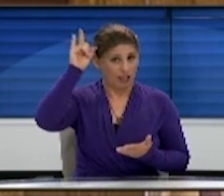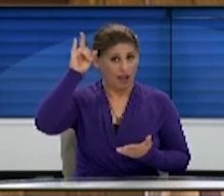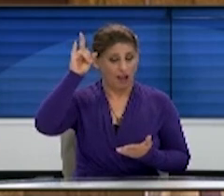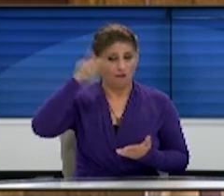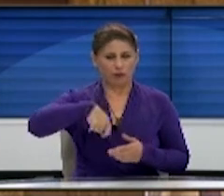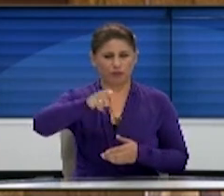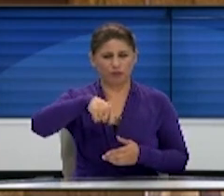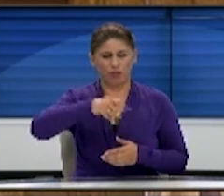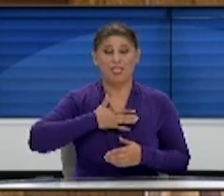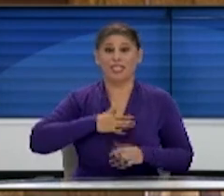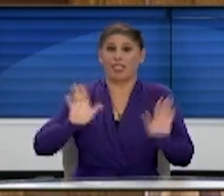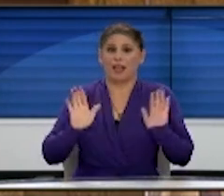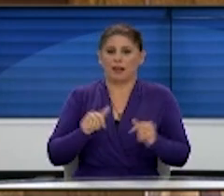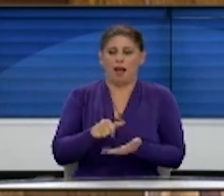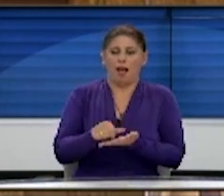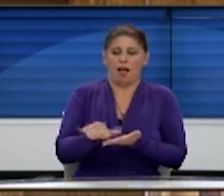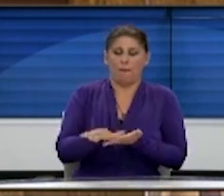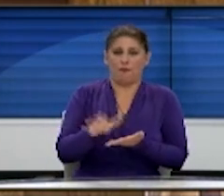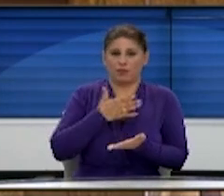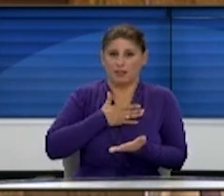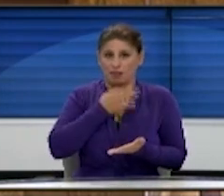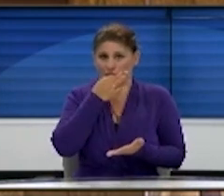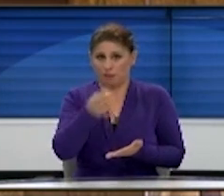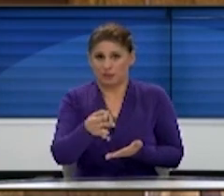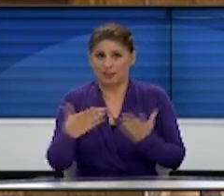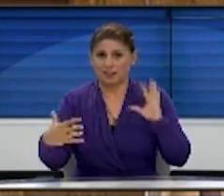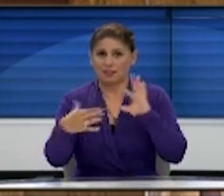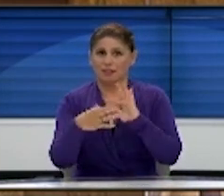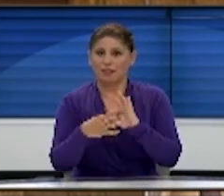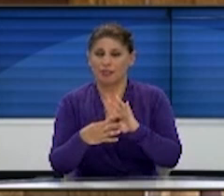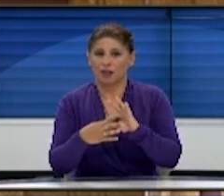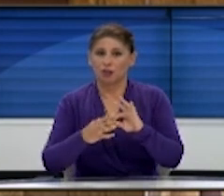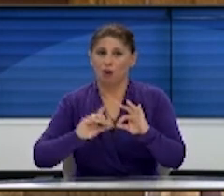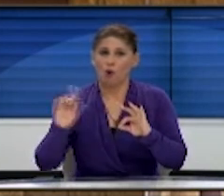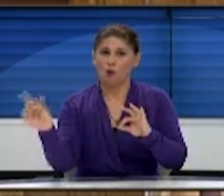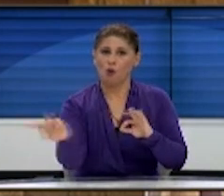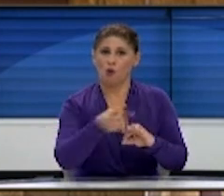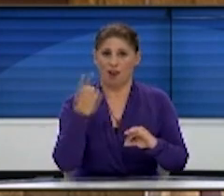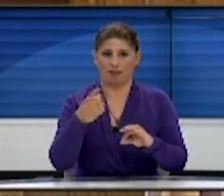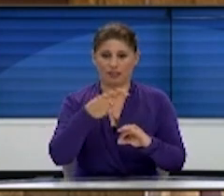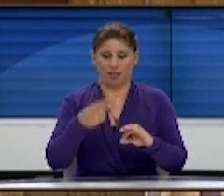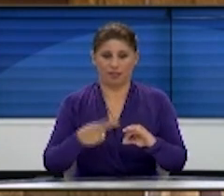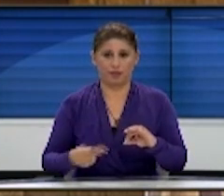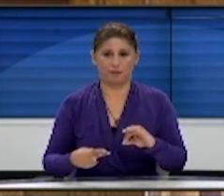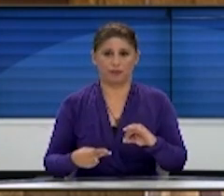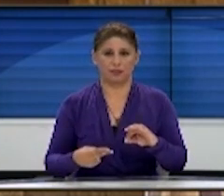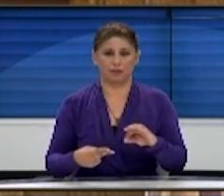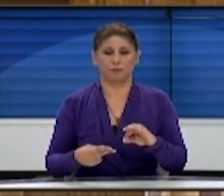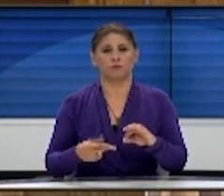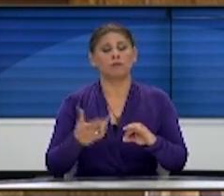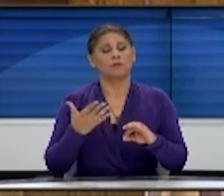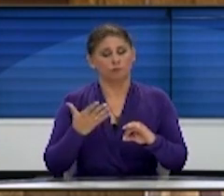σαν ο διάολος στο λιβάνι όλοι σας. Γιατί συνδέονται όλα αυτά τα ζητήματα με την